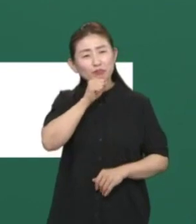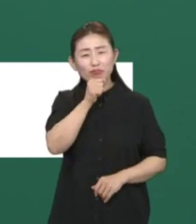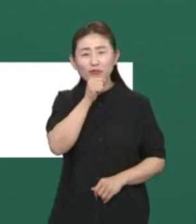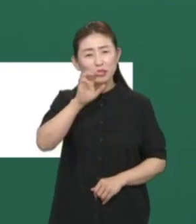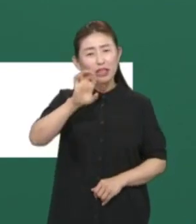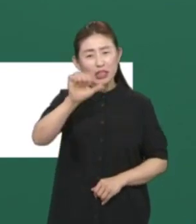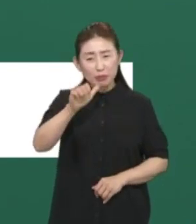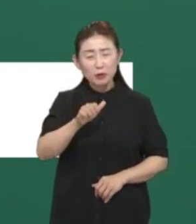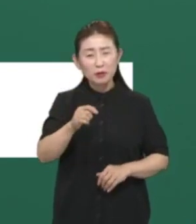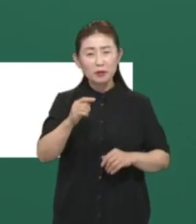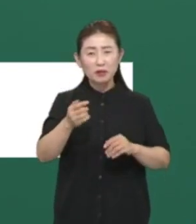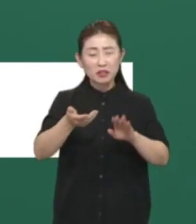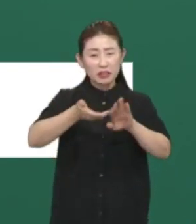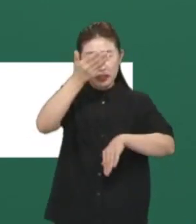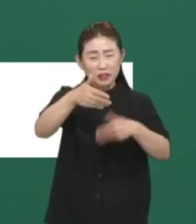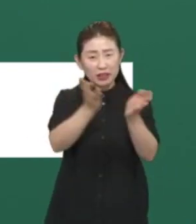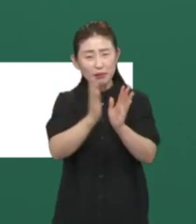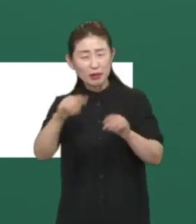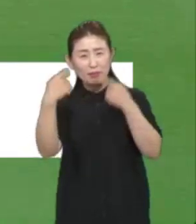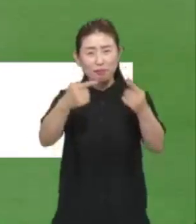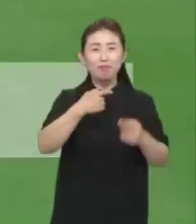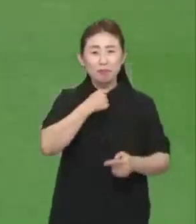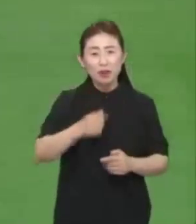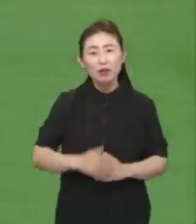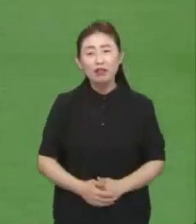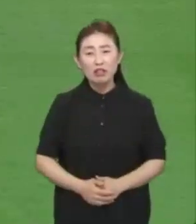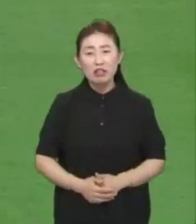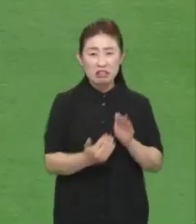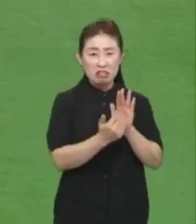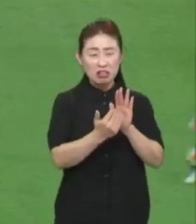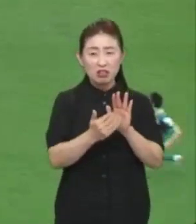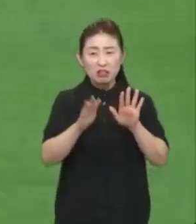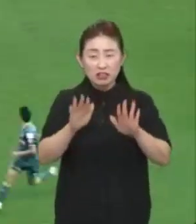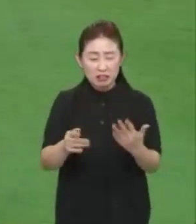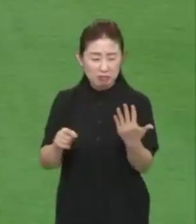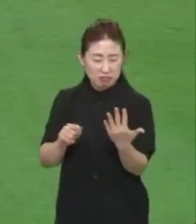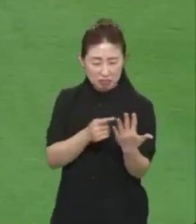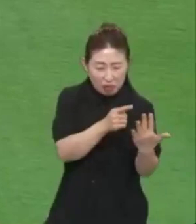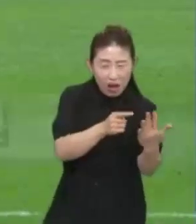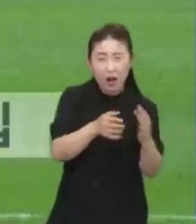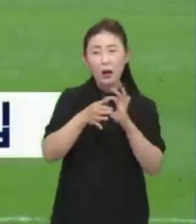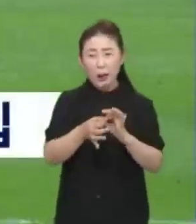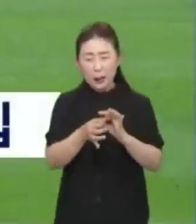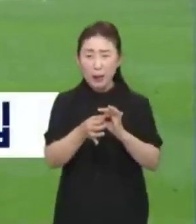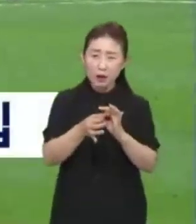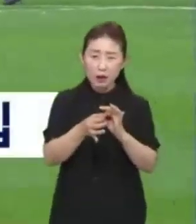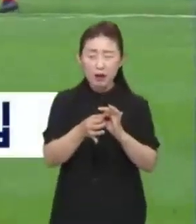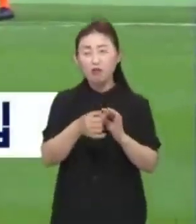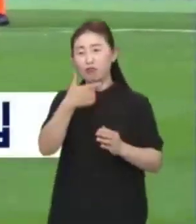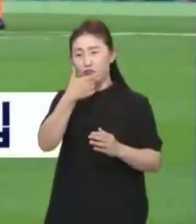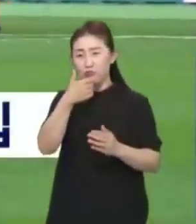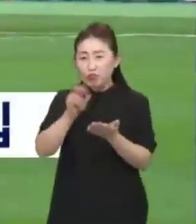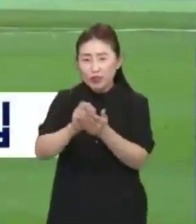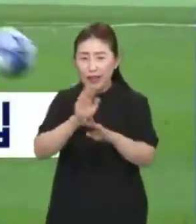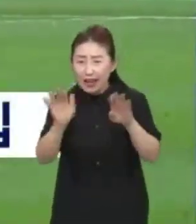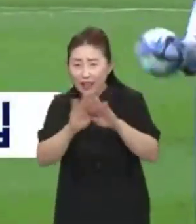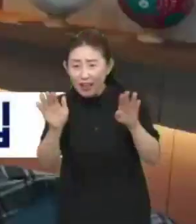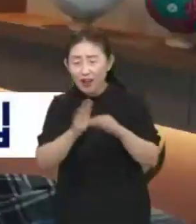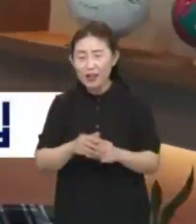상위 스플릿 진출한 게 네, 목표인 것 같습니다. 수비적인 전술을 펴는 팀을 상대로 유독 고전하는 단점을 극복하기